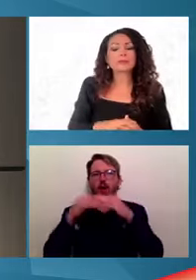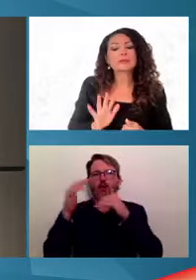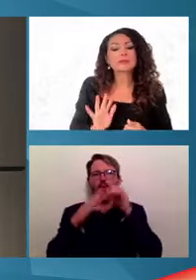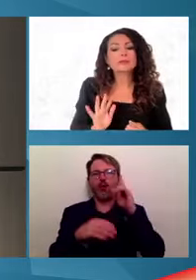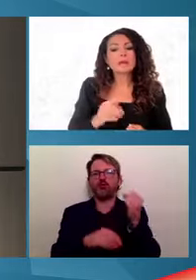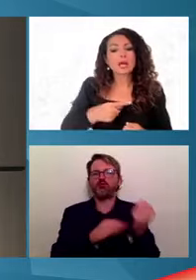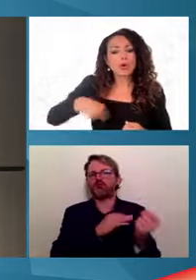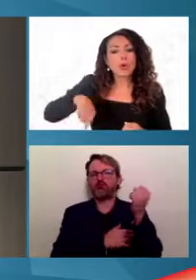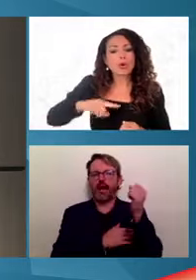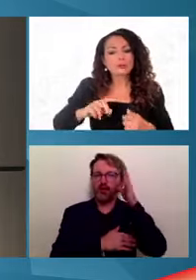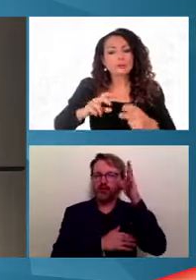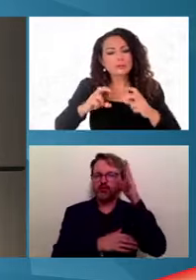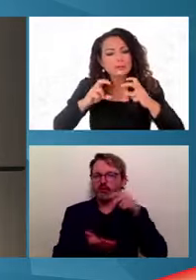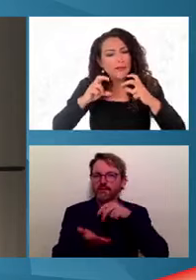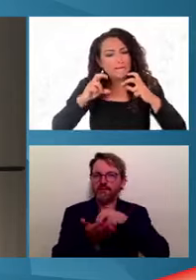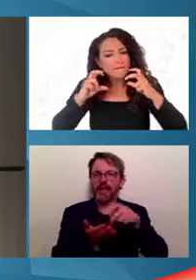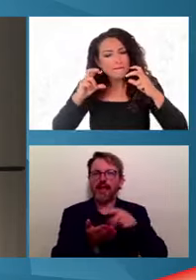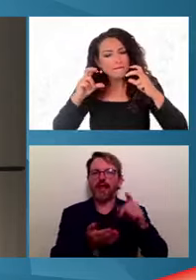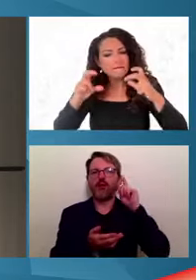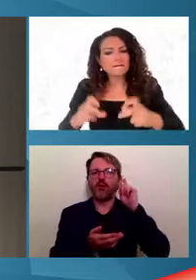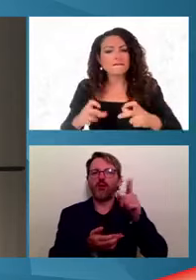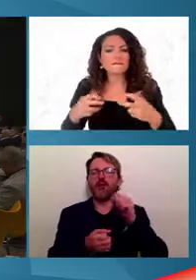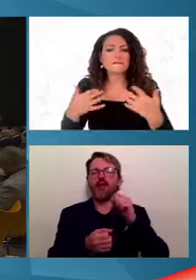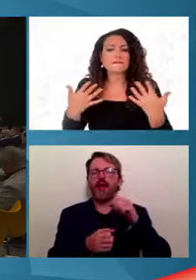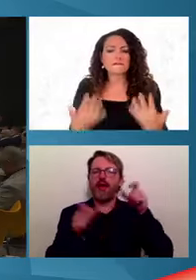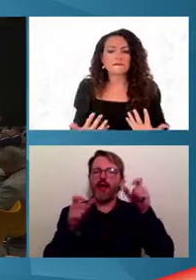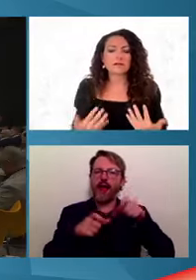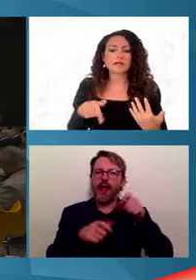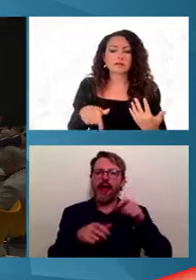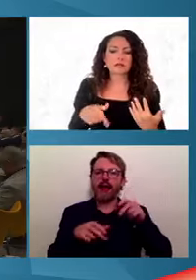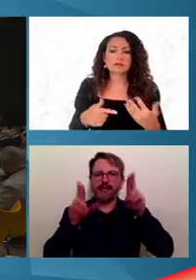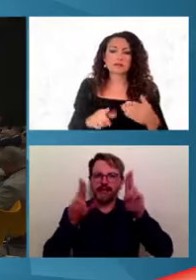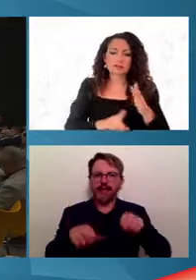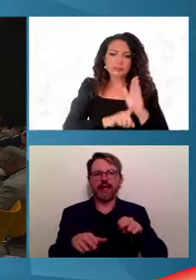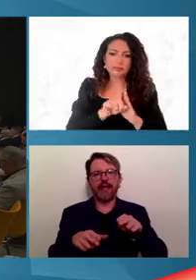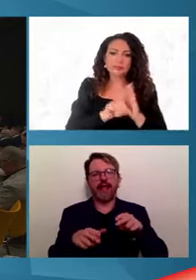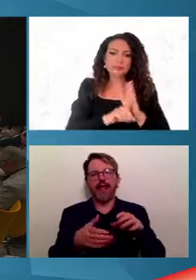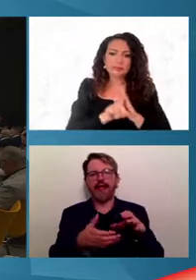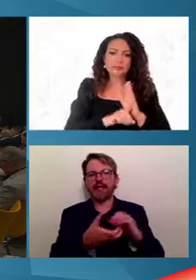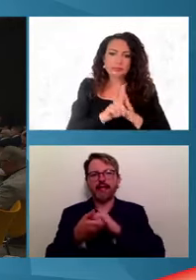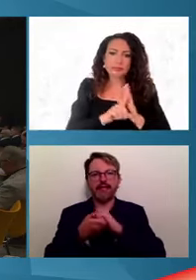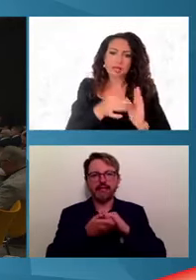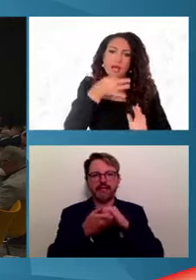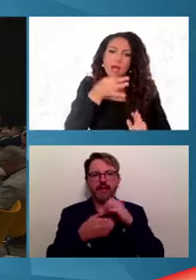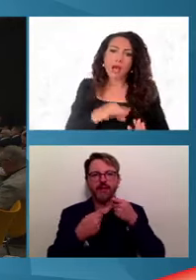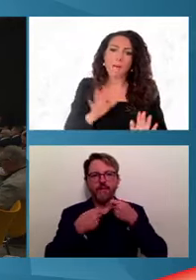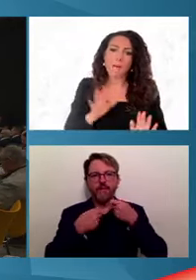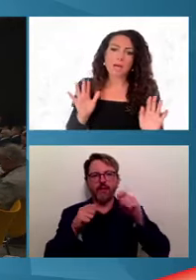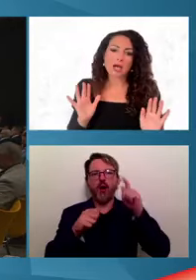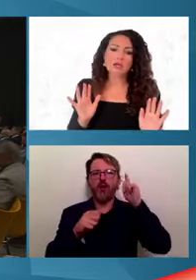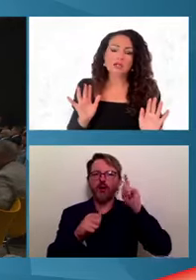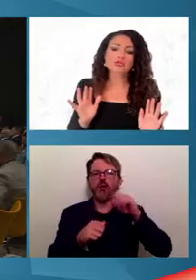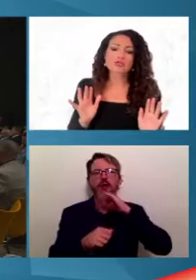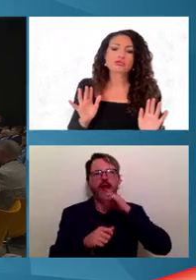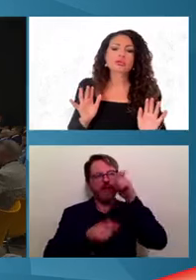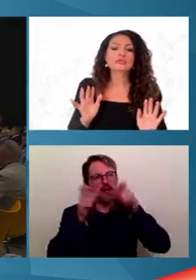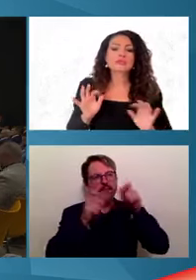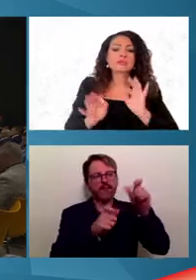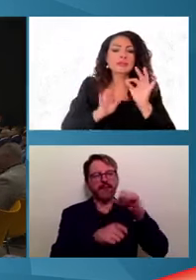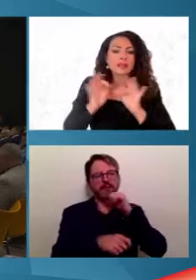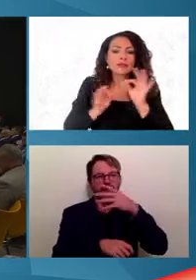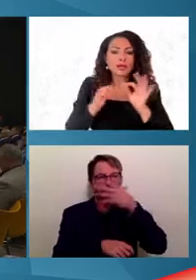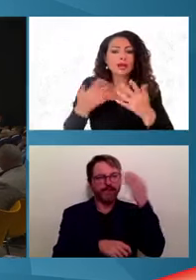Zukunft gehen, eine altersgerechte Gesellschaft bauen und vor allem auch den Wert der älteren Menschen hochhalten. Und ich darf sagen, da